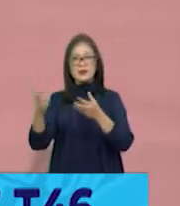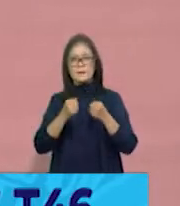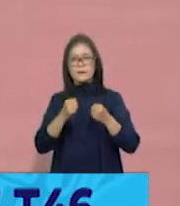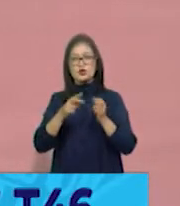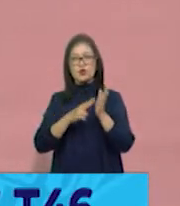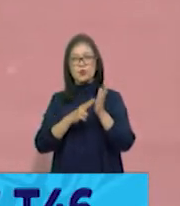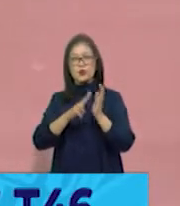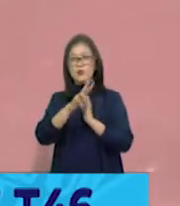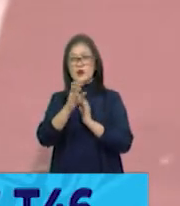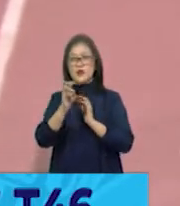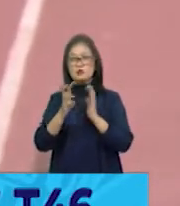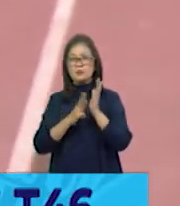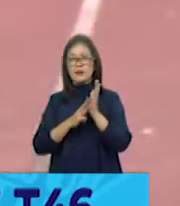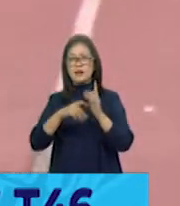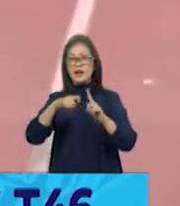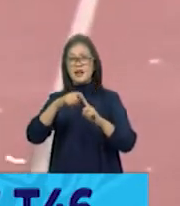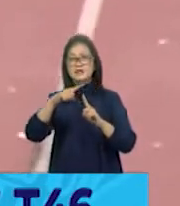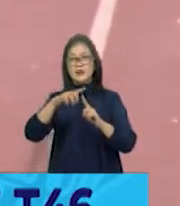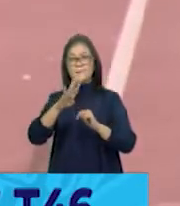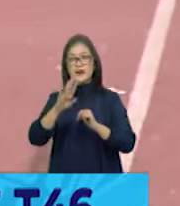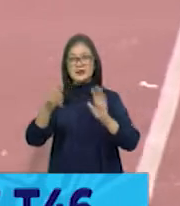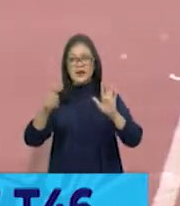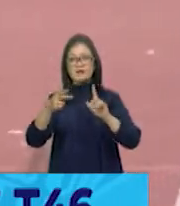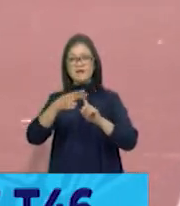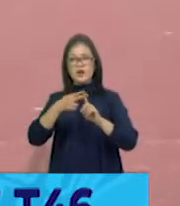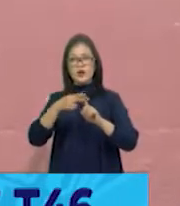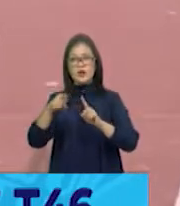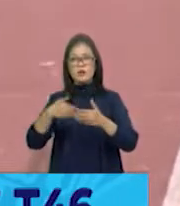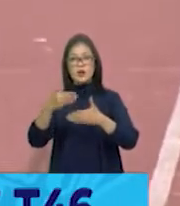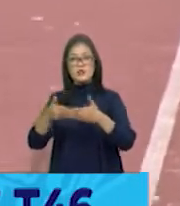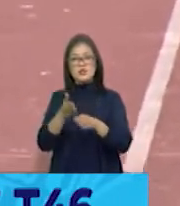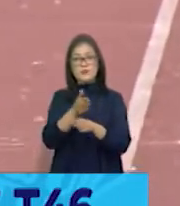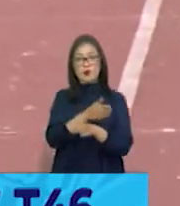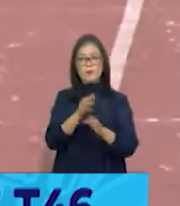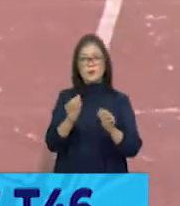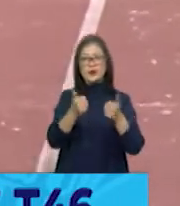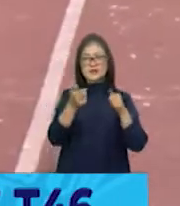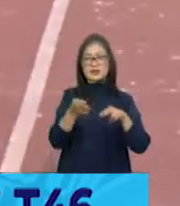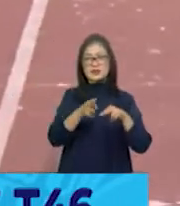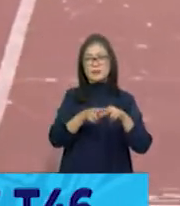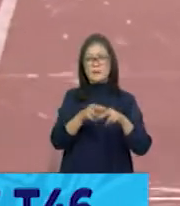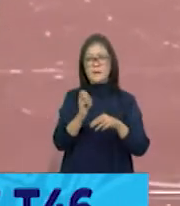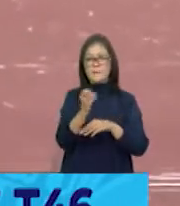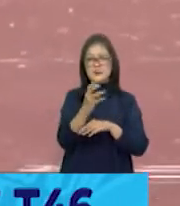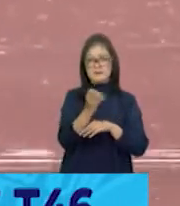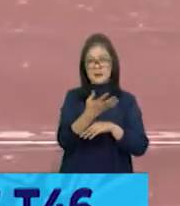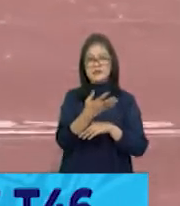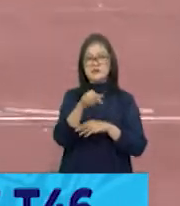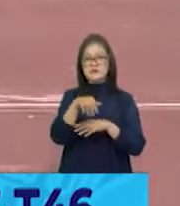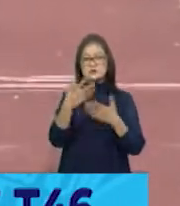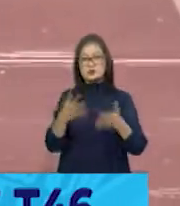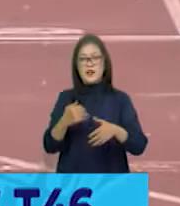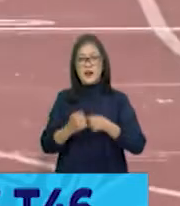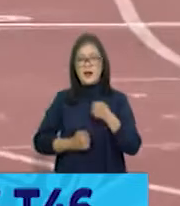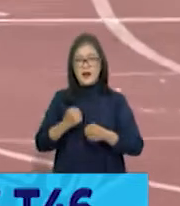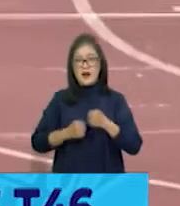T46. Dan meski Vigo sempat mengalami cedera pada laga sebelumnya, namun Virgo berhasil menambah pundi-pundi emas. Sedangkan pelari